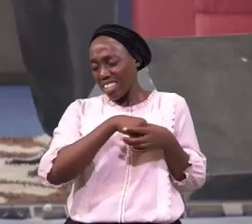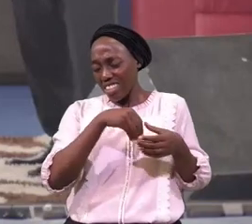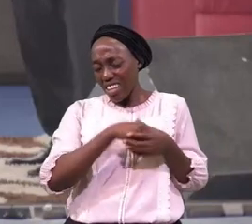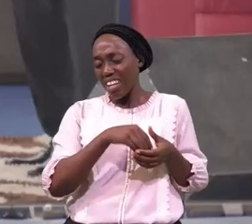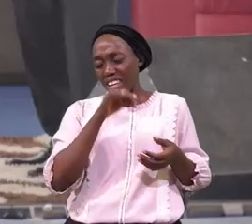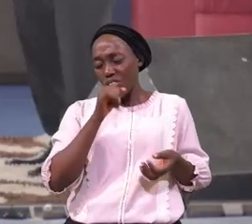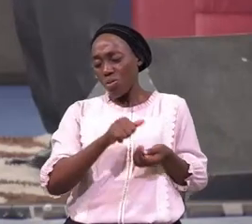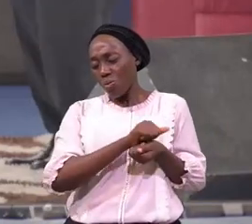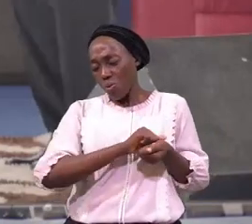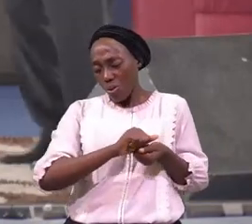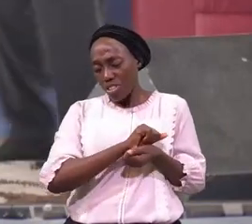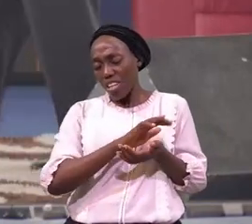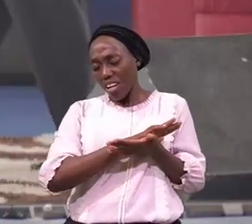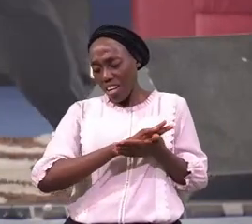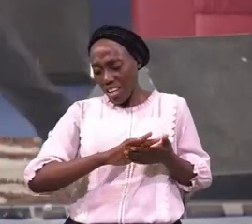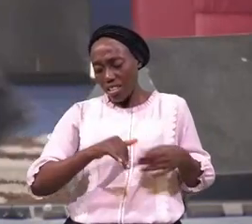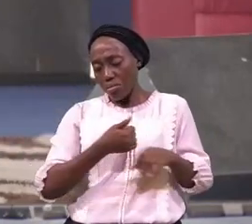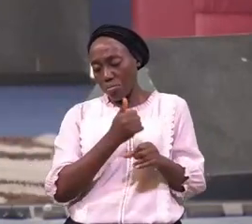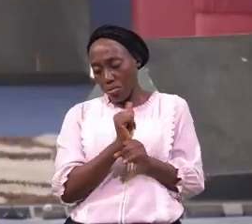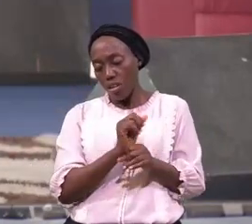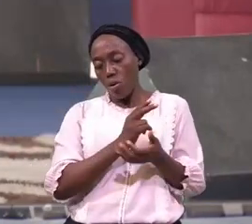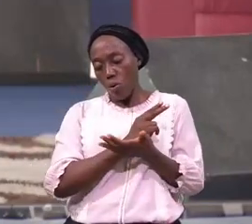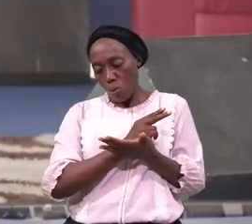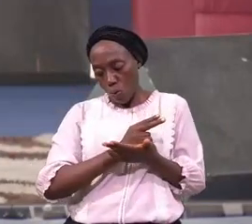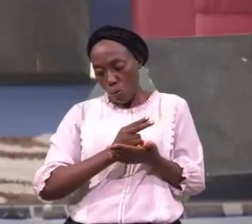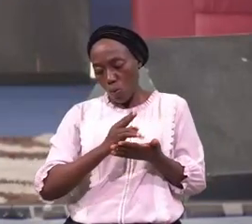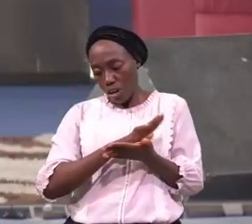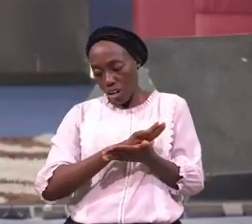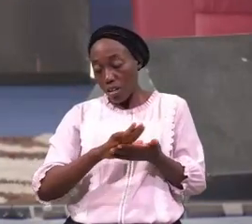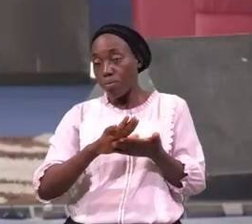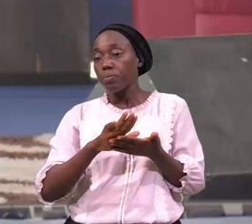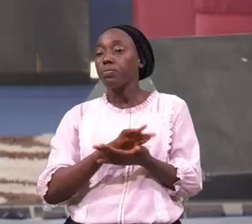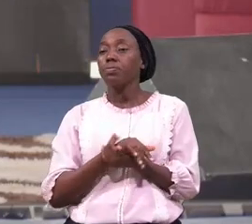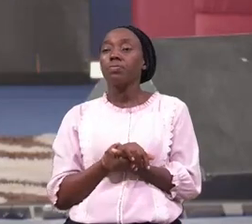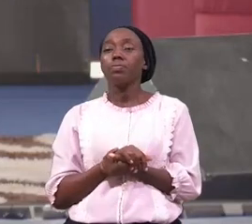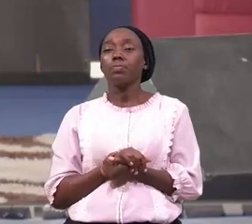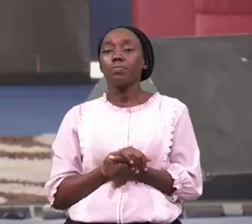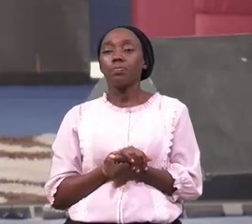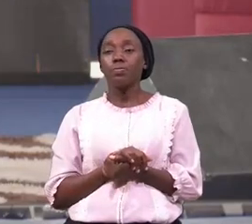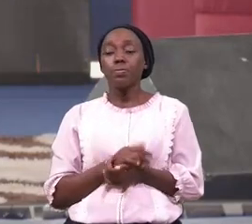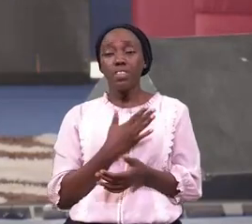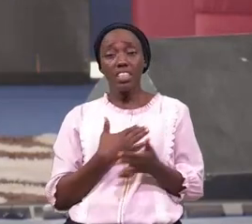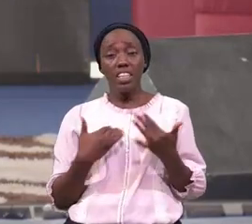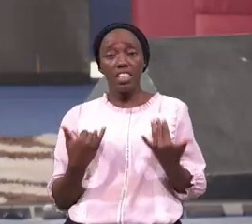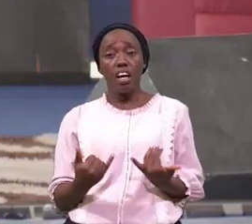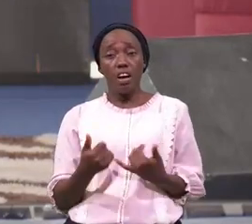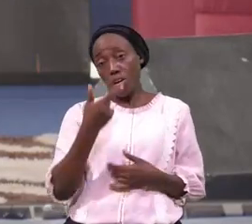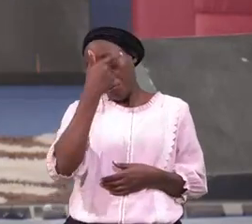Le salut rend l'extérieur propre pur, mais la sanctification rend l'intérieur pur.